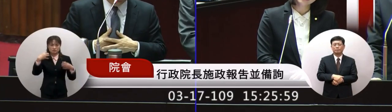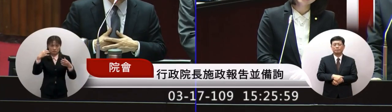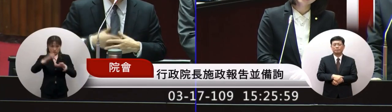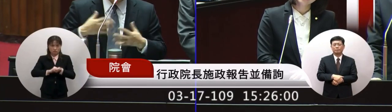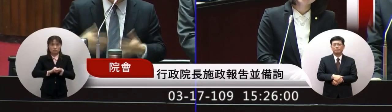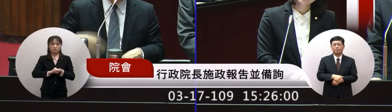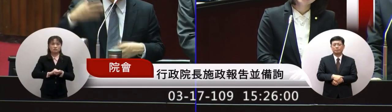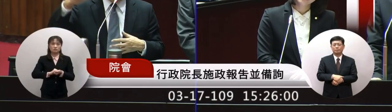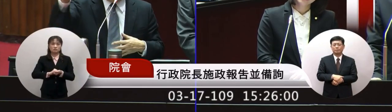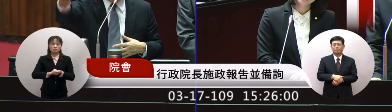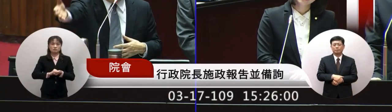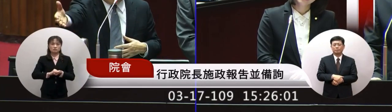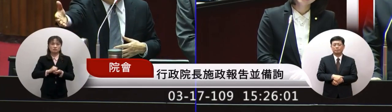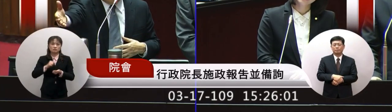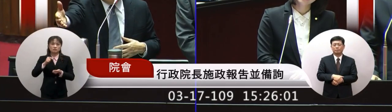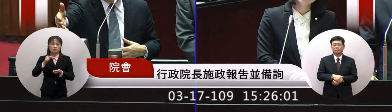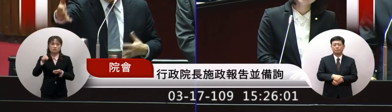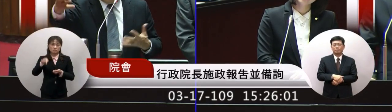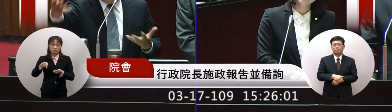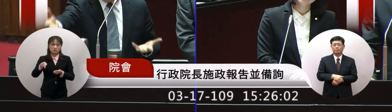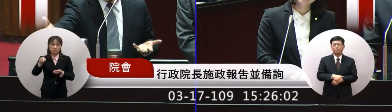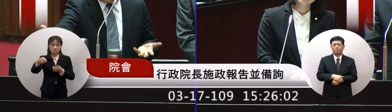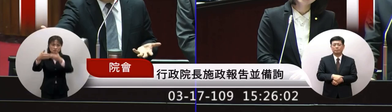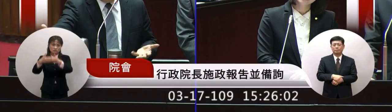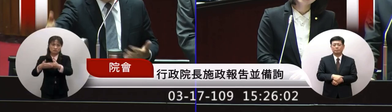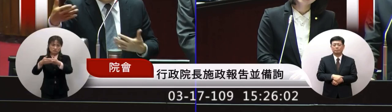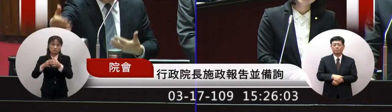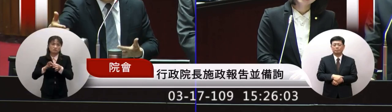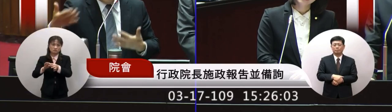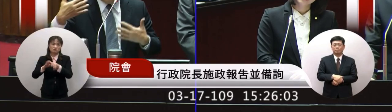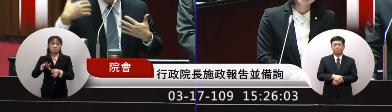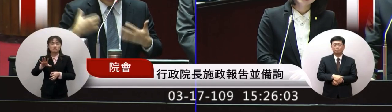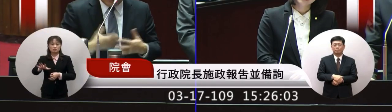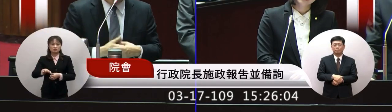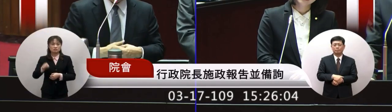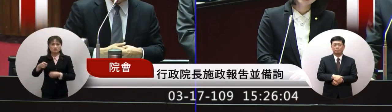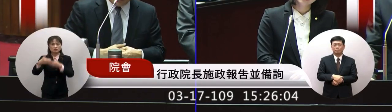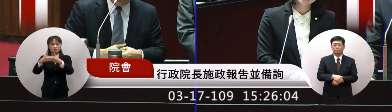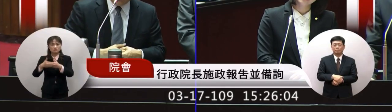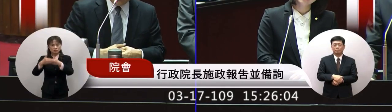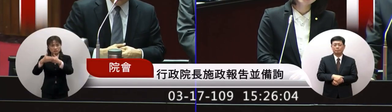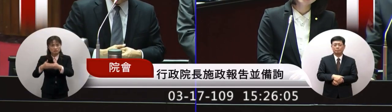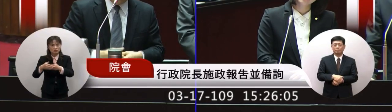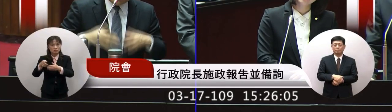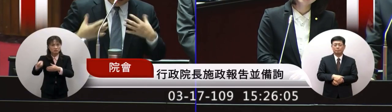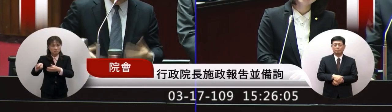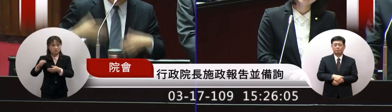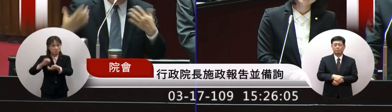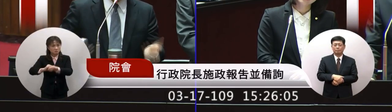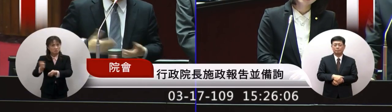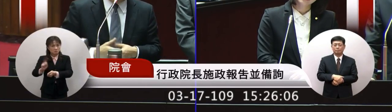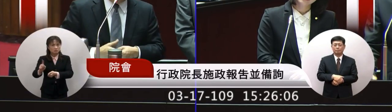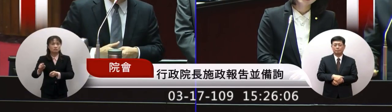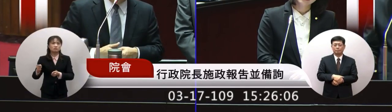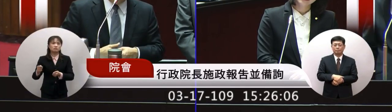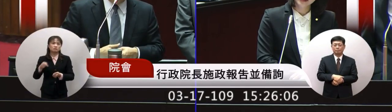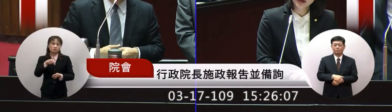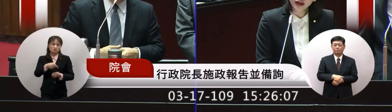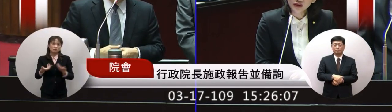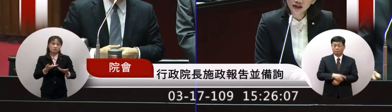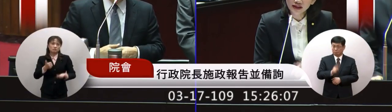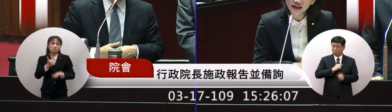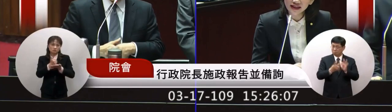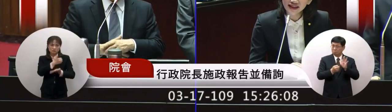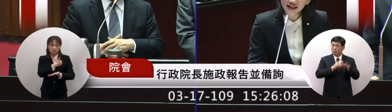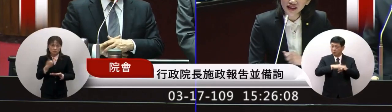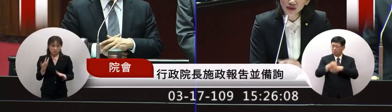以，涉及到对岸中国的态度，牵涉到成与不成，所以这个困难是在这里。 你说